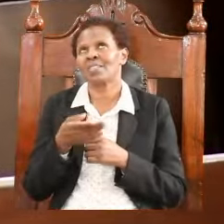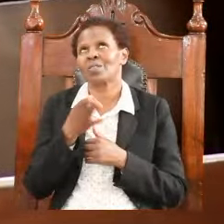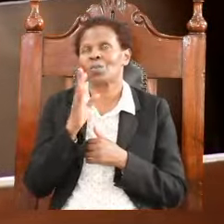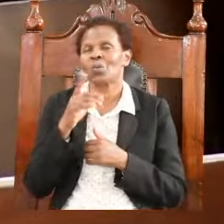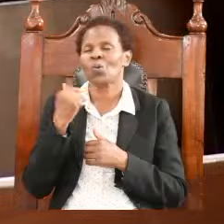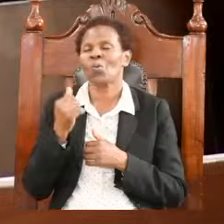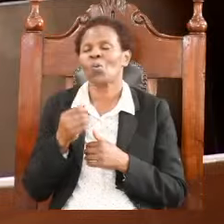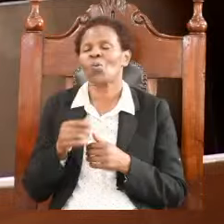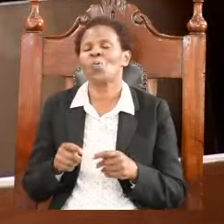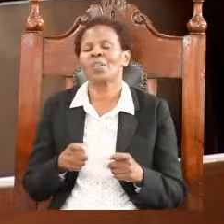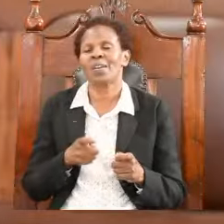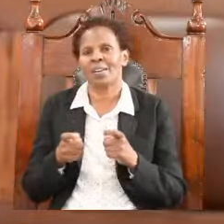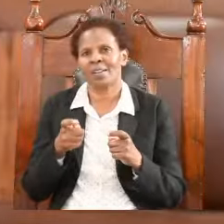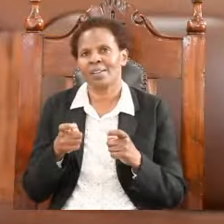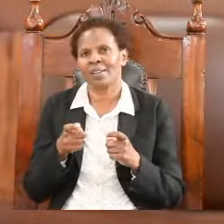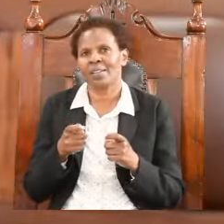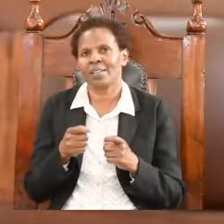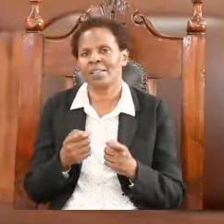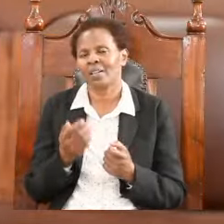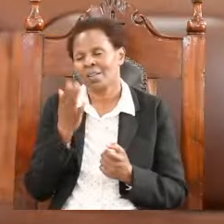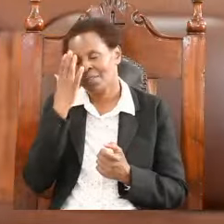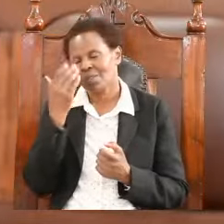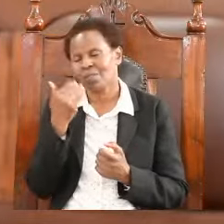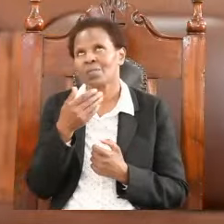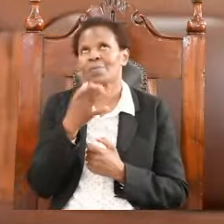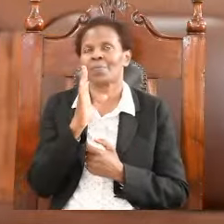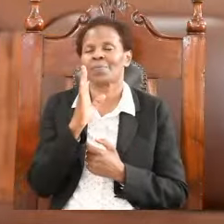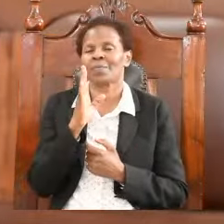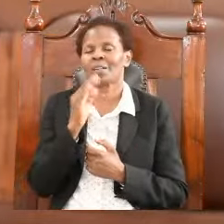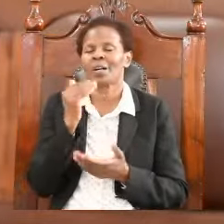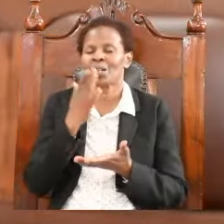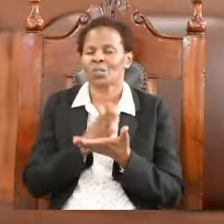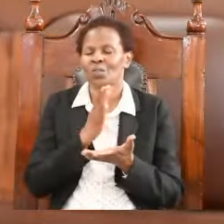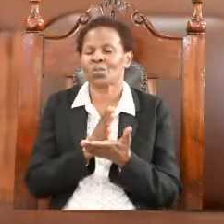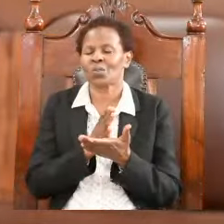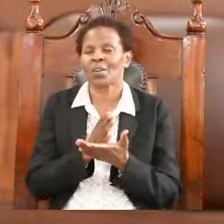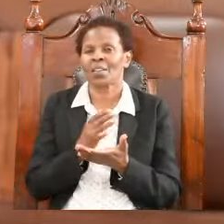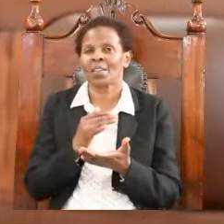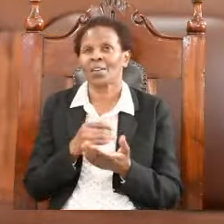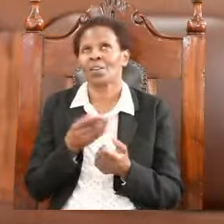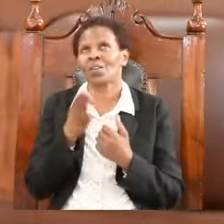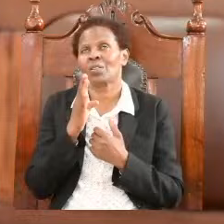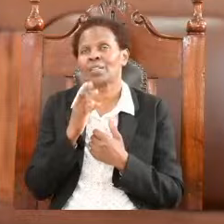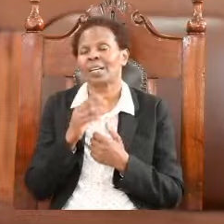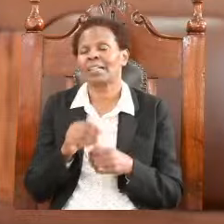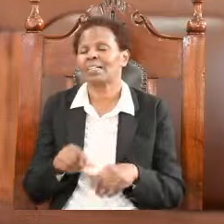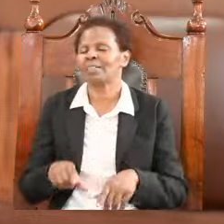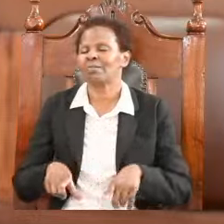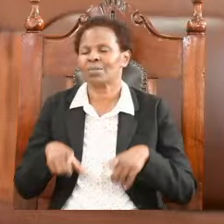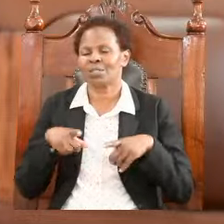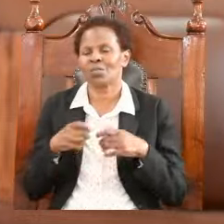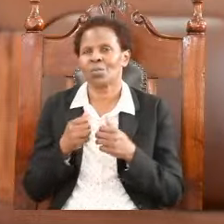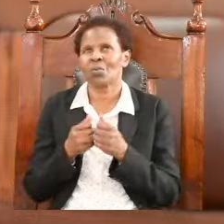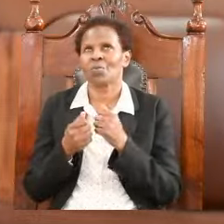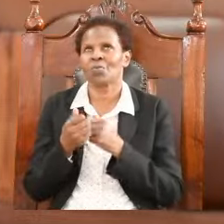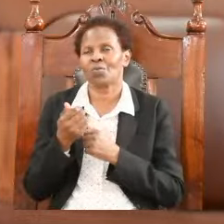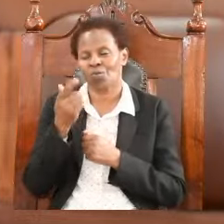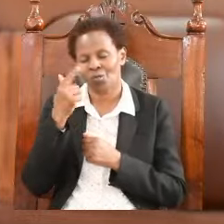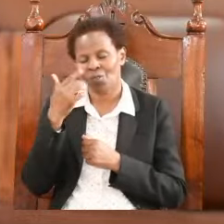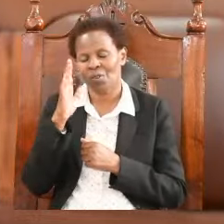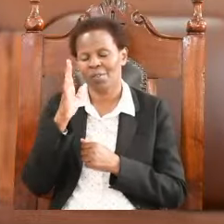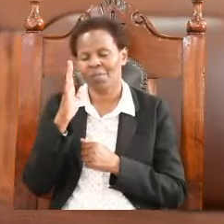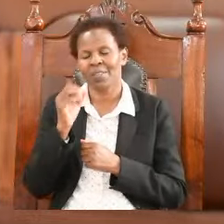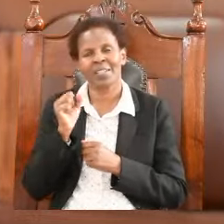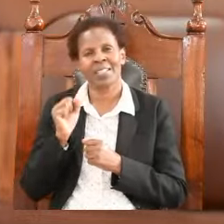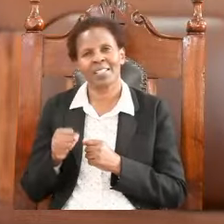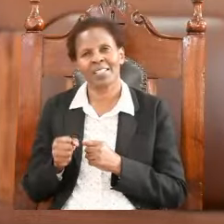wa Isiraeli, no shionewe gai wama, o shionewe gotorera, na newe gotugata. Ugo nakoro retu alia moiretu